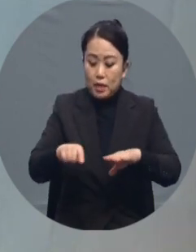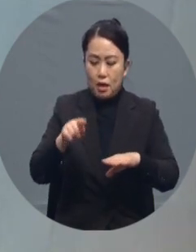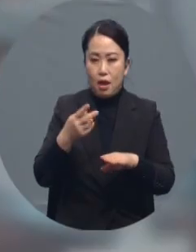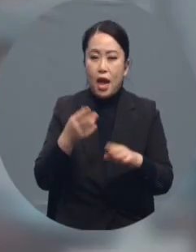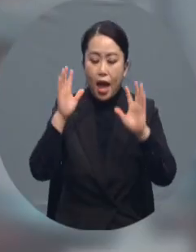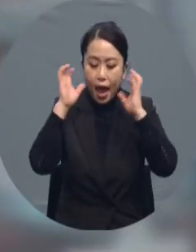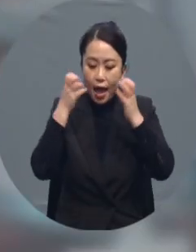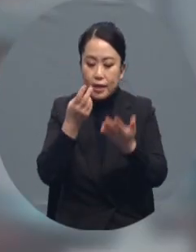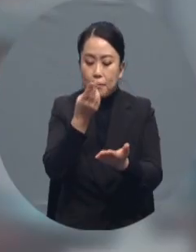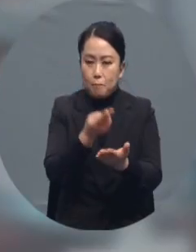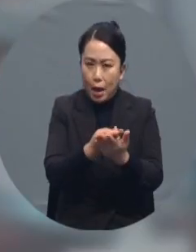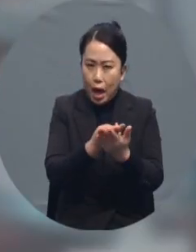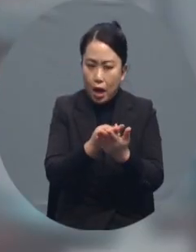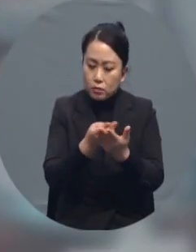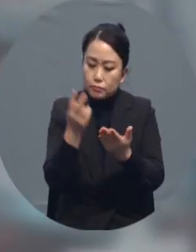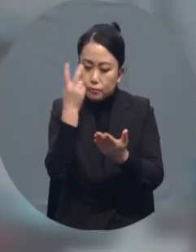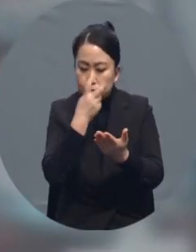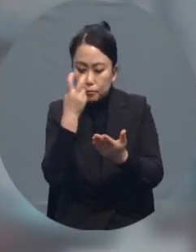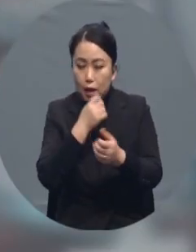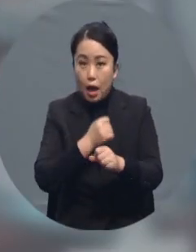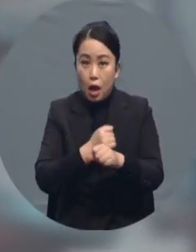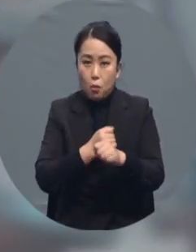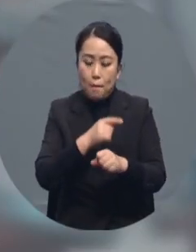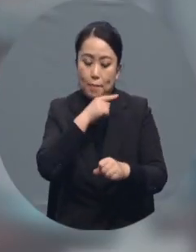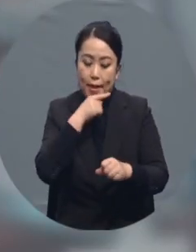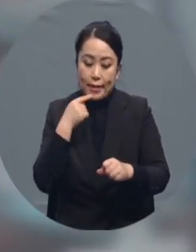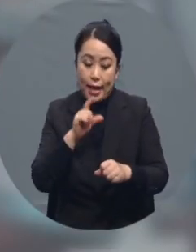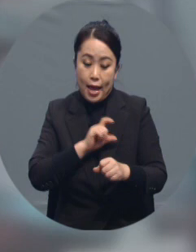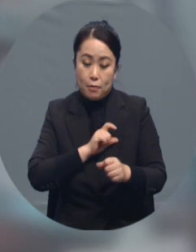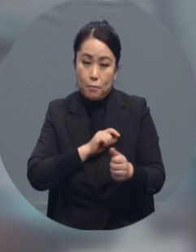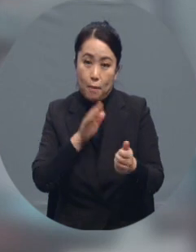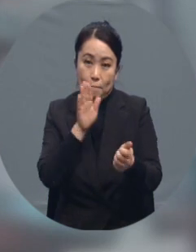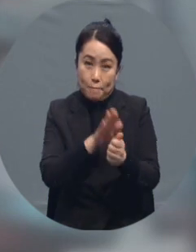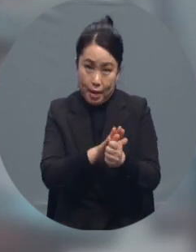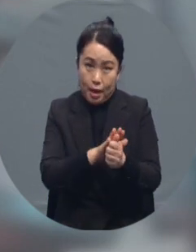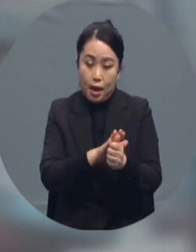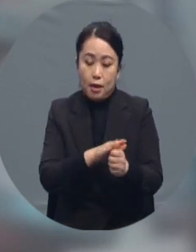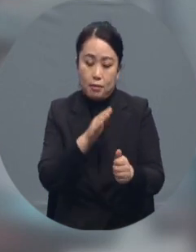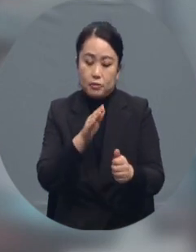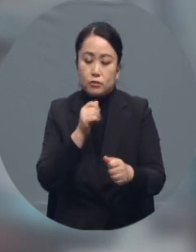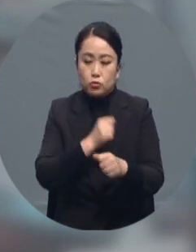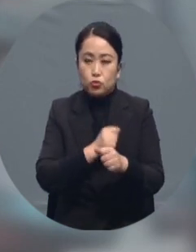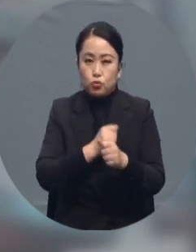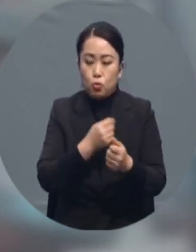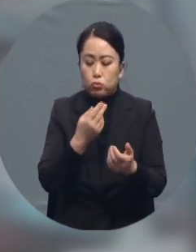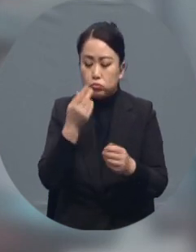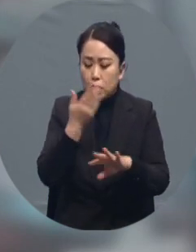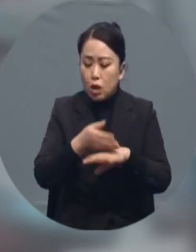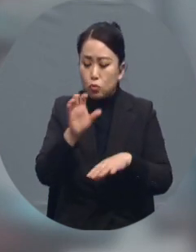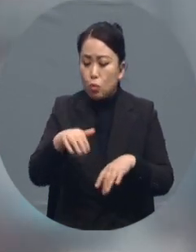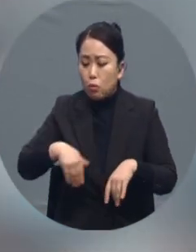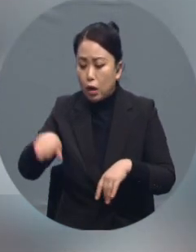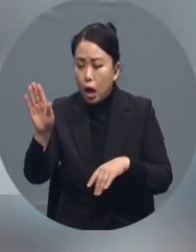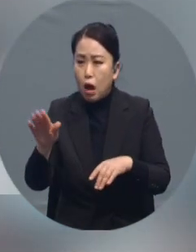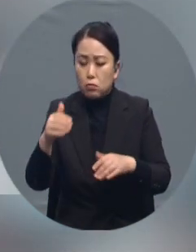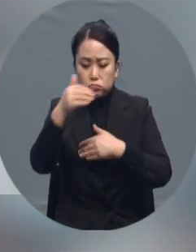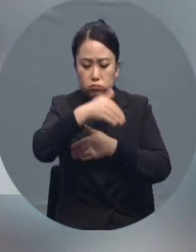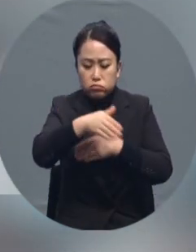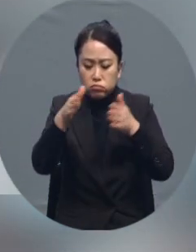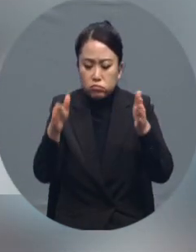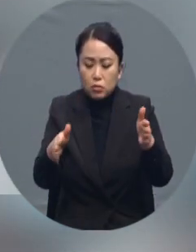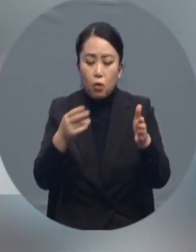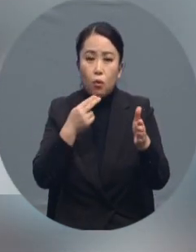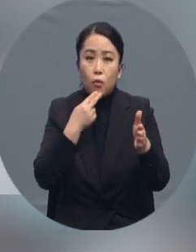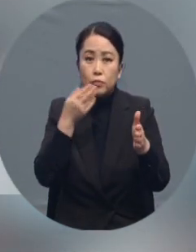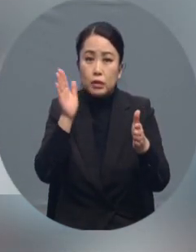있습니다. 아기에게 붉은색 이름표를 달아주고 이내 자리를 뜹니다. 울타리 없는 처치대 위에